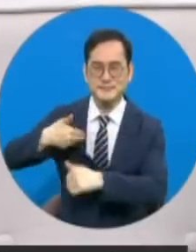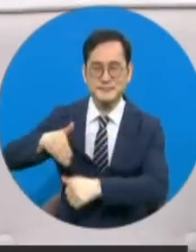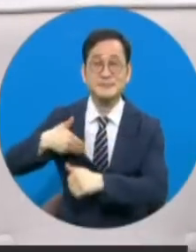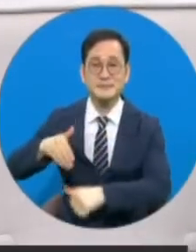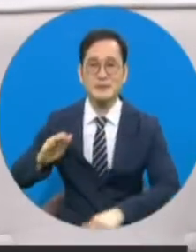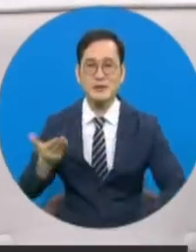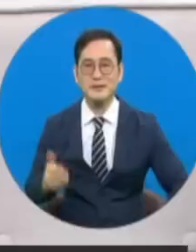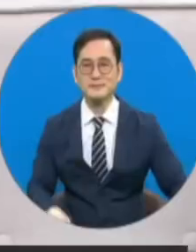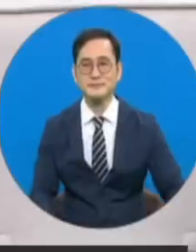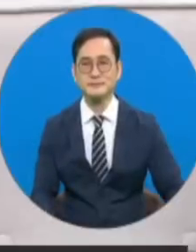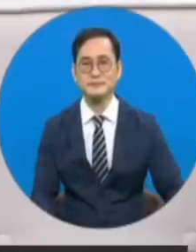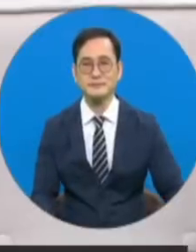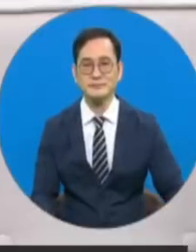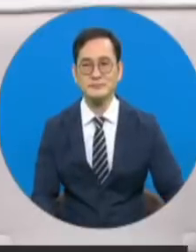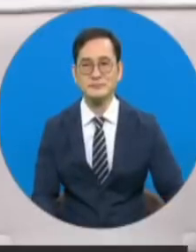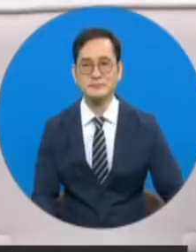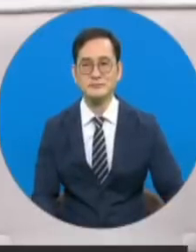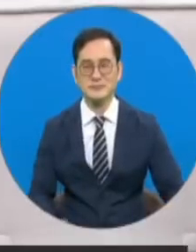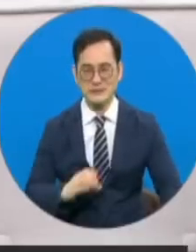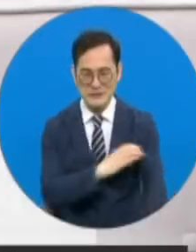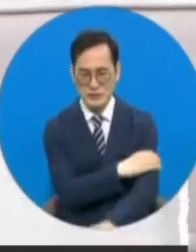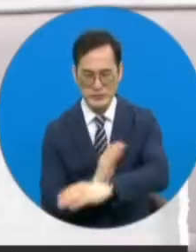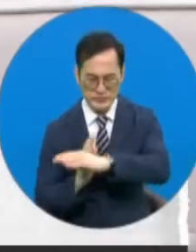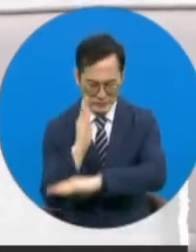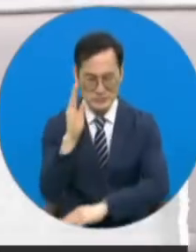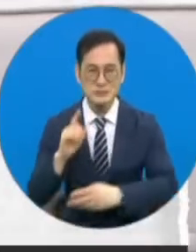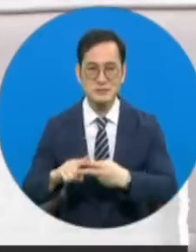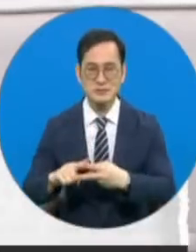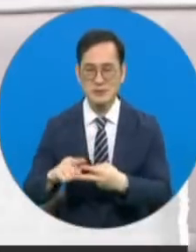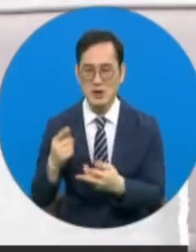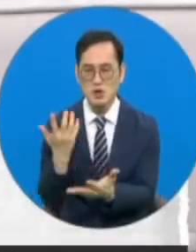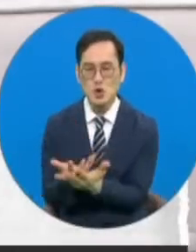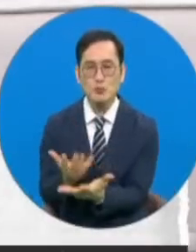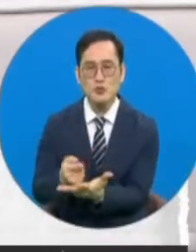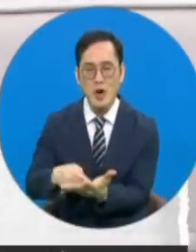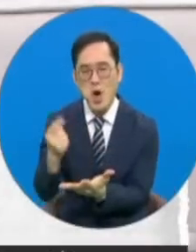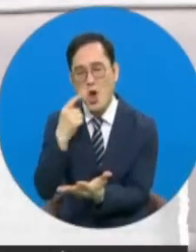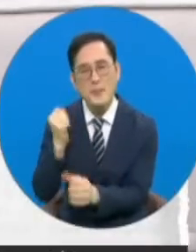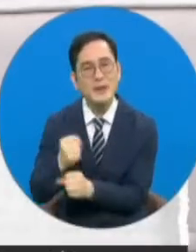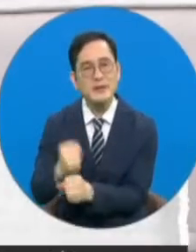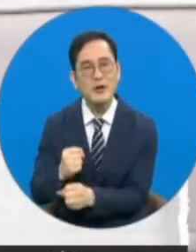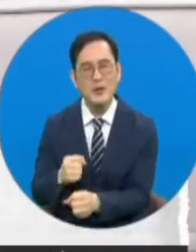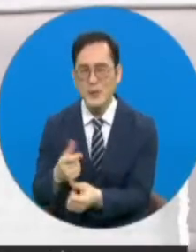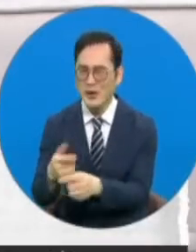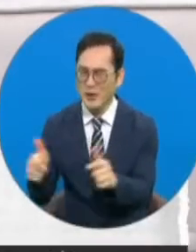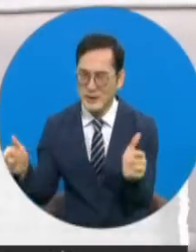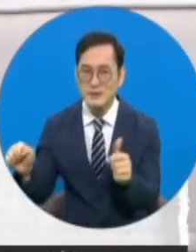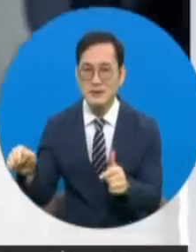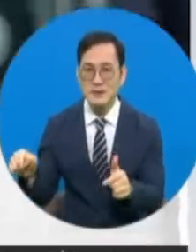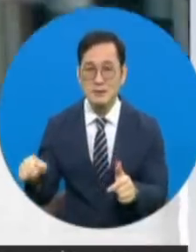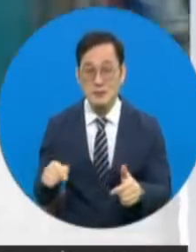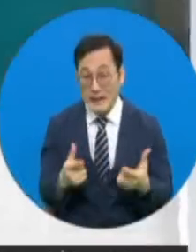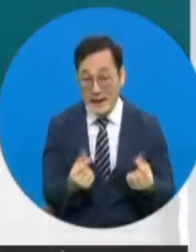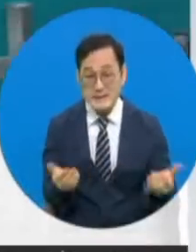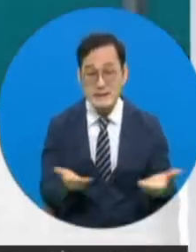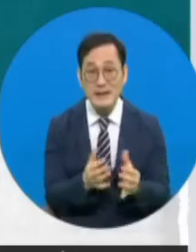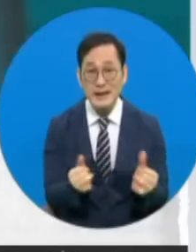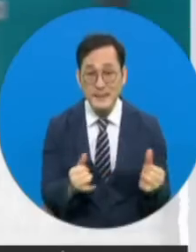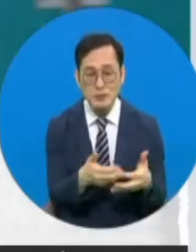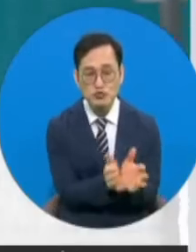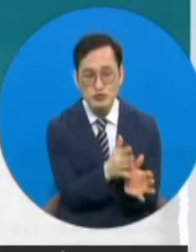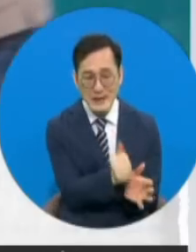작성이거든요 근데 본인이 나는 어그로다 이렇게 주행할 수 있겠지만 본인과 같이 일했던 실무자들